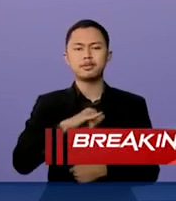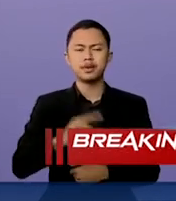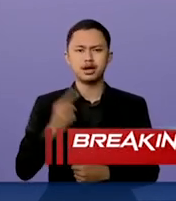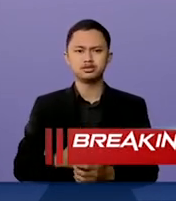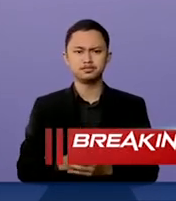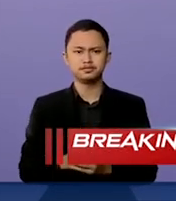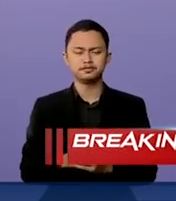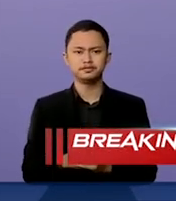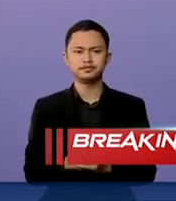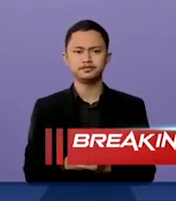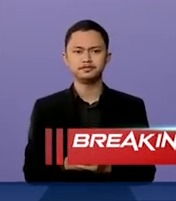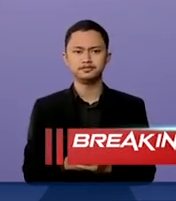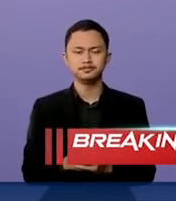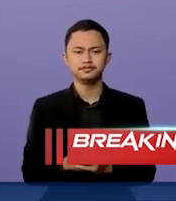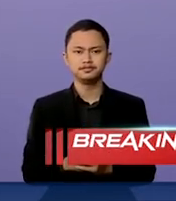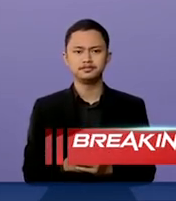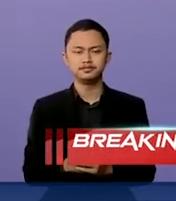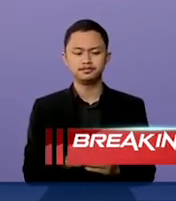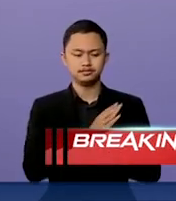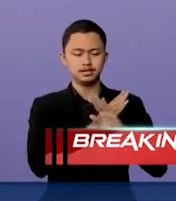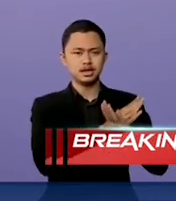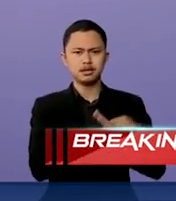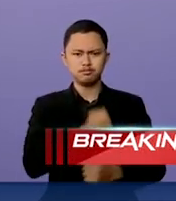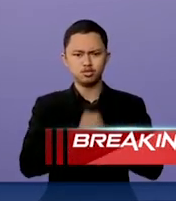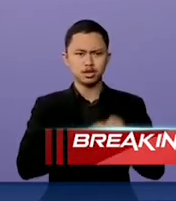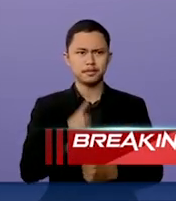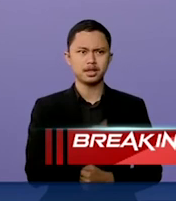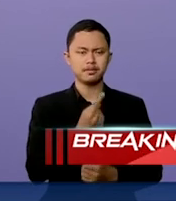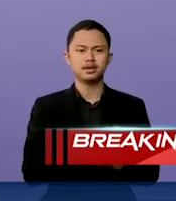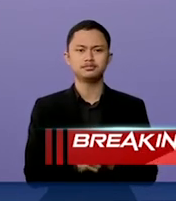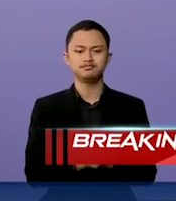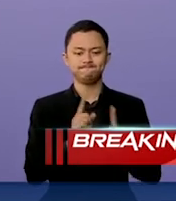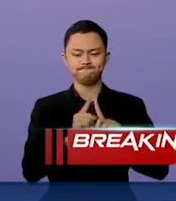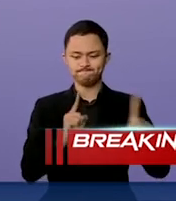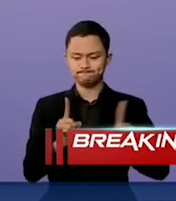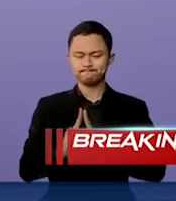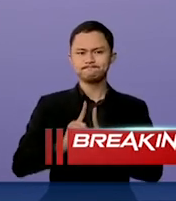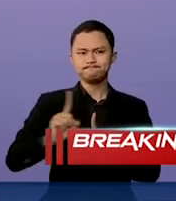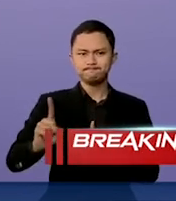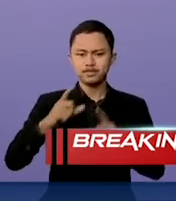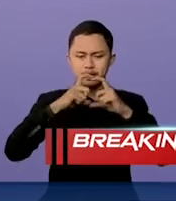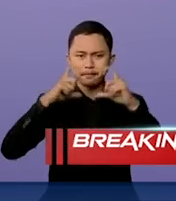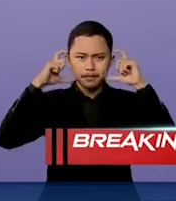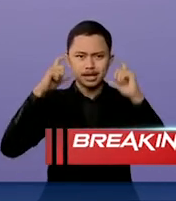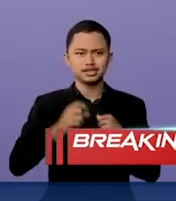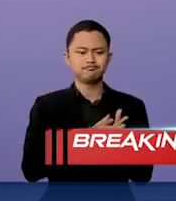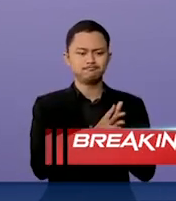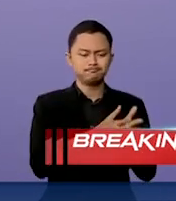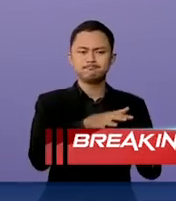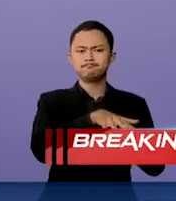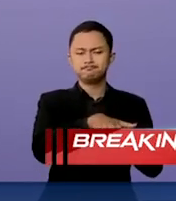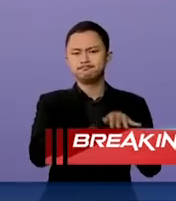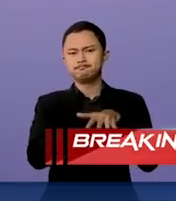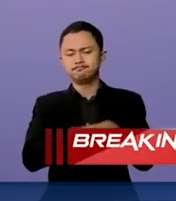pencegahan jadi pilihan kita nomor satu saat ini ingat selalu jaga jarak aman pakai masker sering cuci tangan